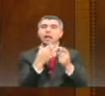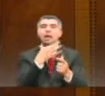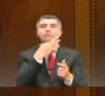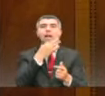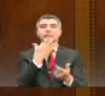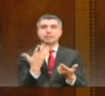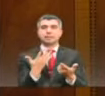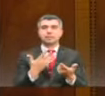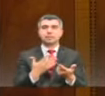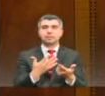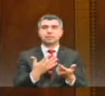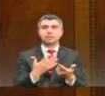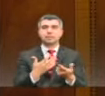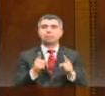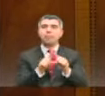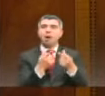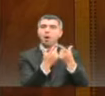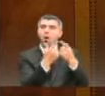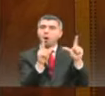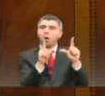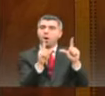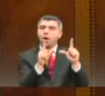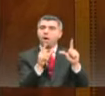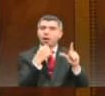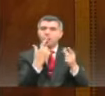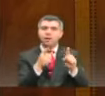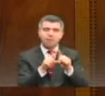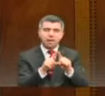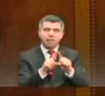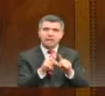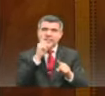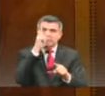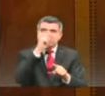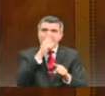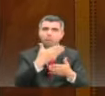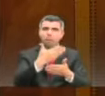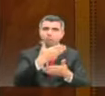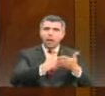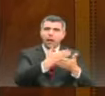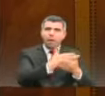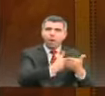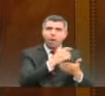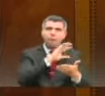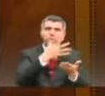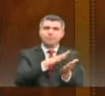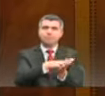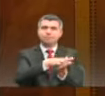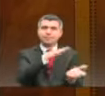حياتها وتحريرها من قيود المساطر الإدارية المتشابكة